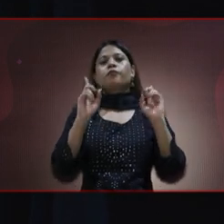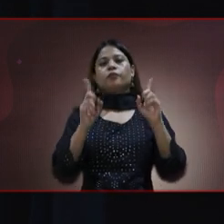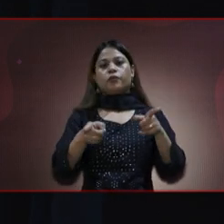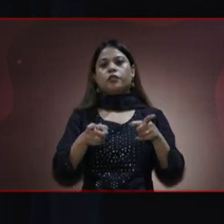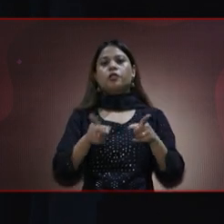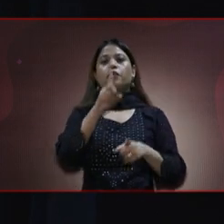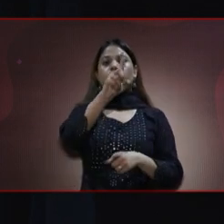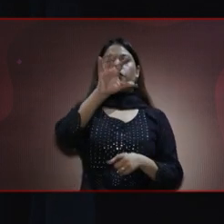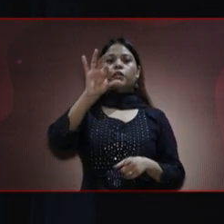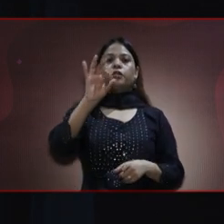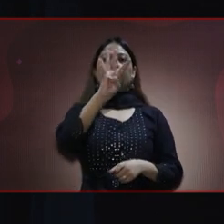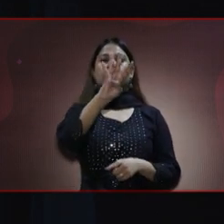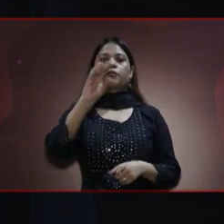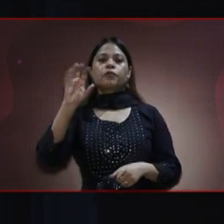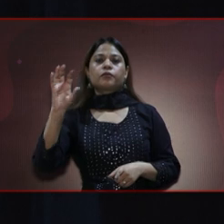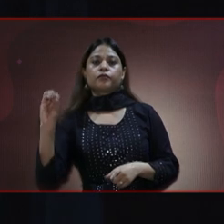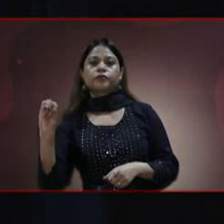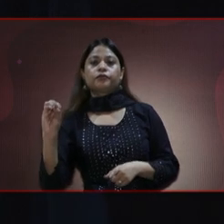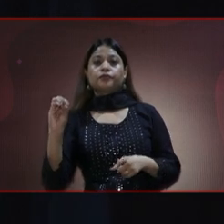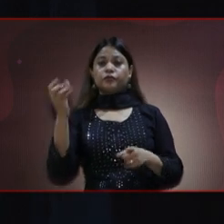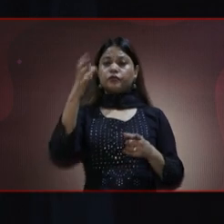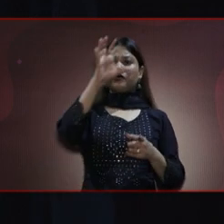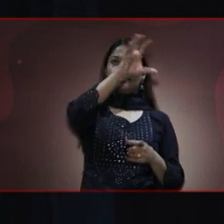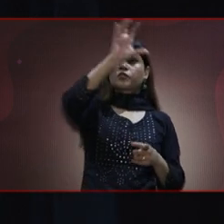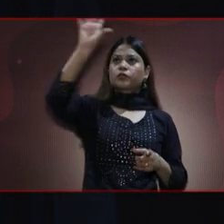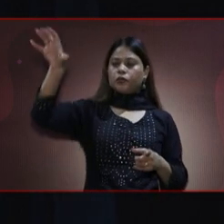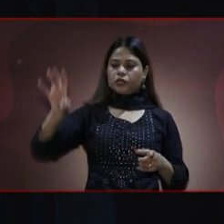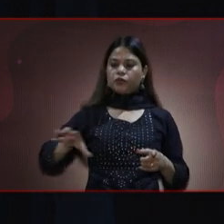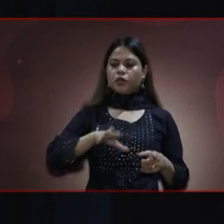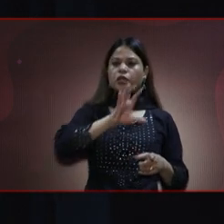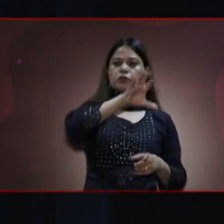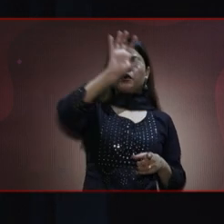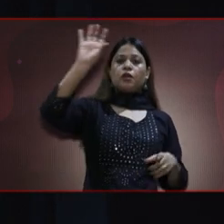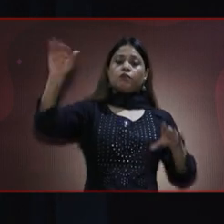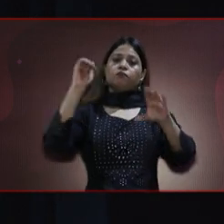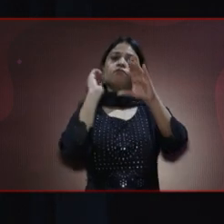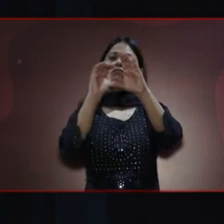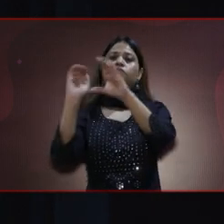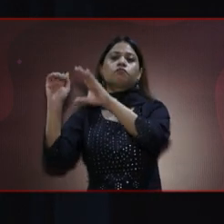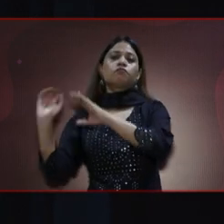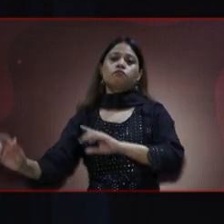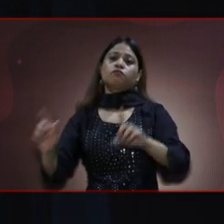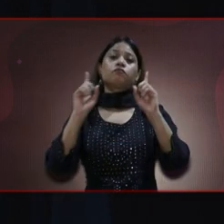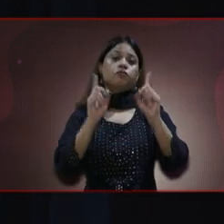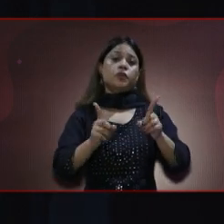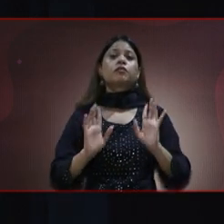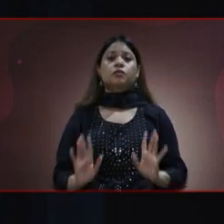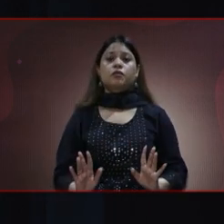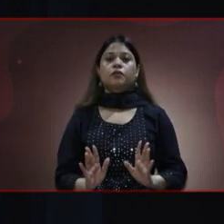19,500 पिन कोड एरिया में आज अमेजोन की डिजिटल परचेजिंग हो सकता है।